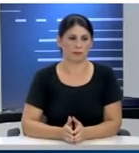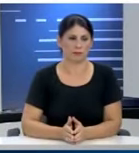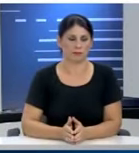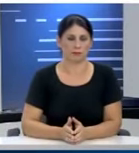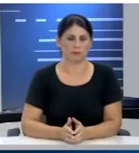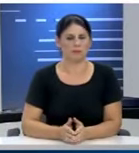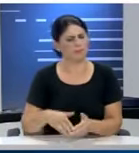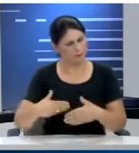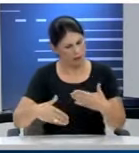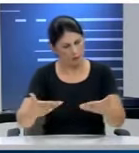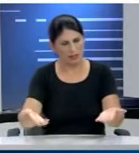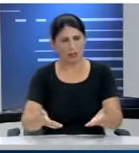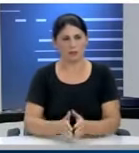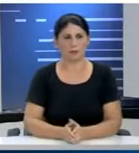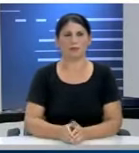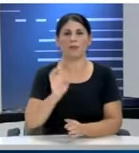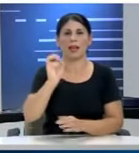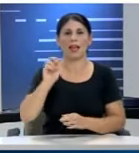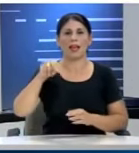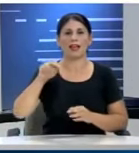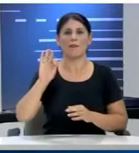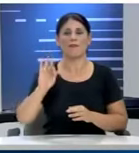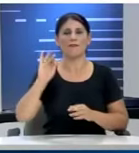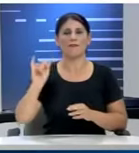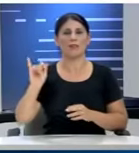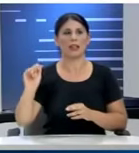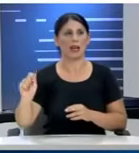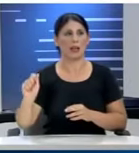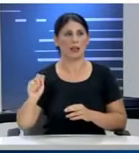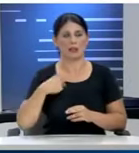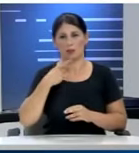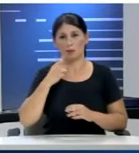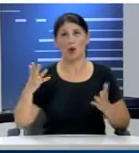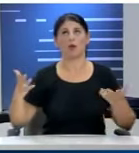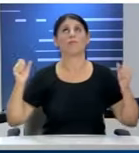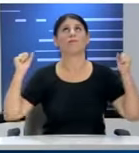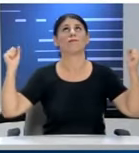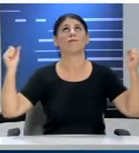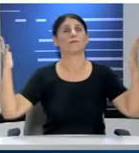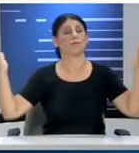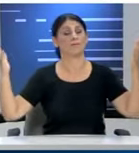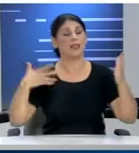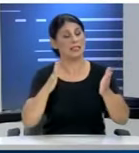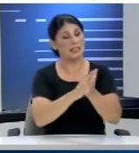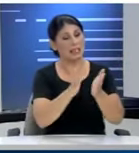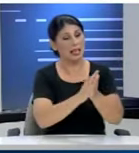Πάμε παρακάτω. Έμφυα. Είπαμε όλοι οσανά. Και συγχαρητήρια και